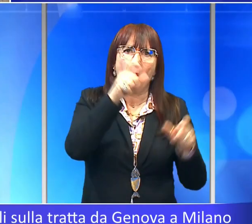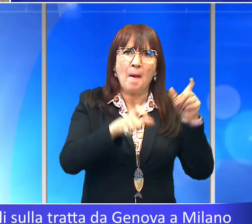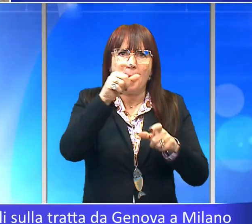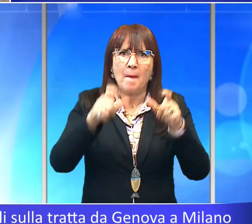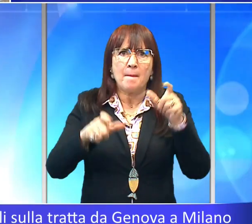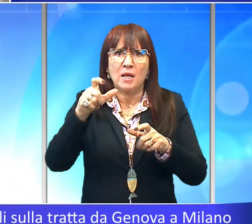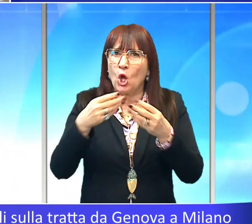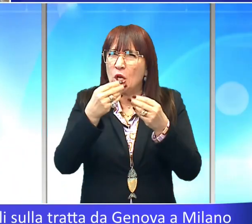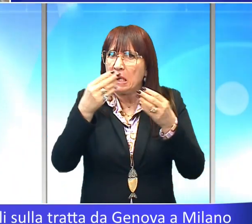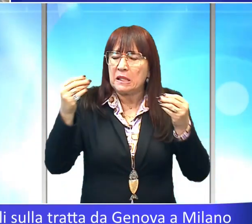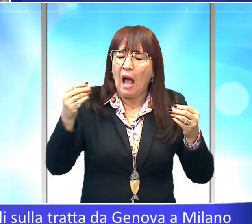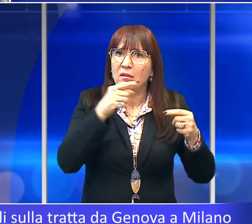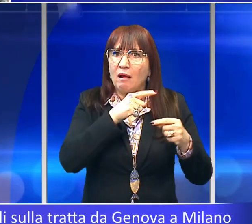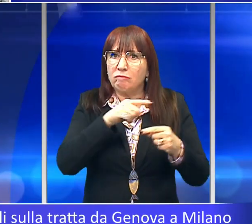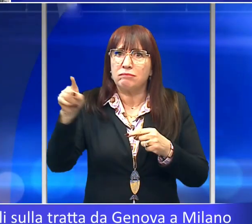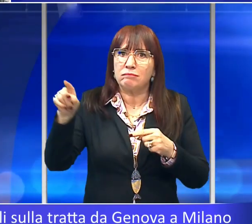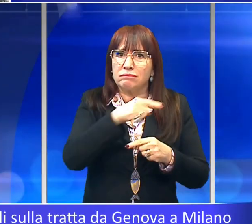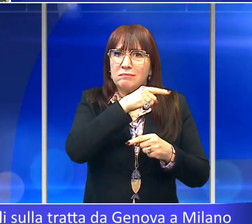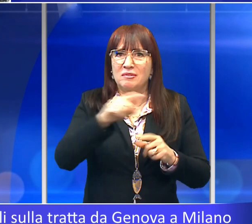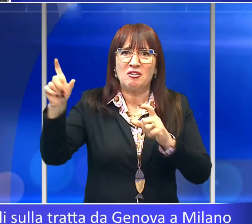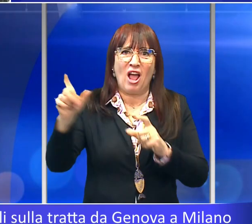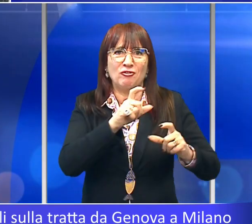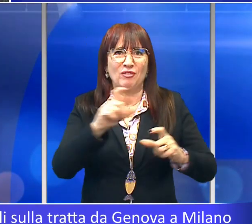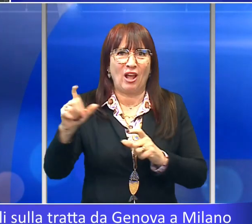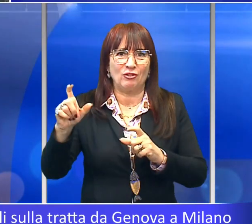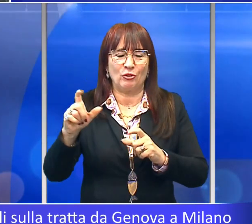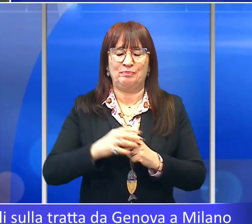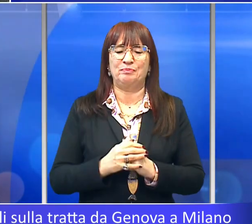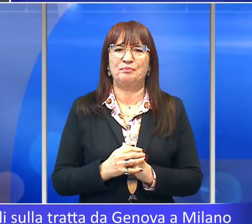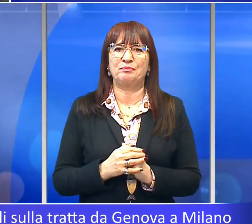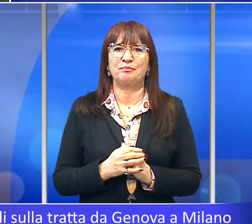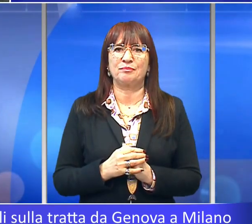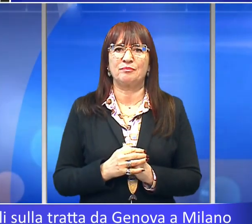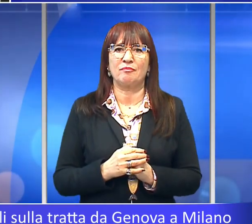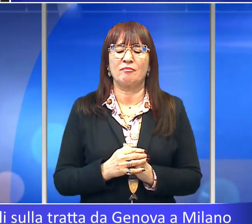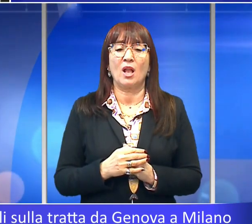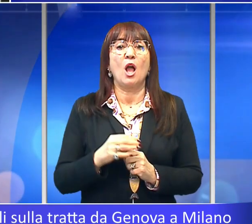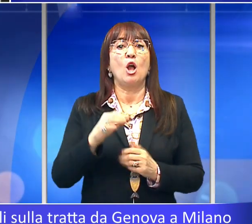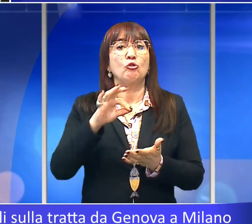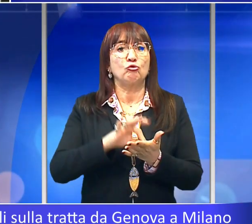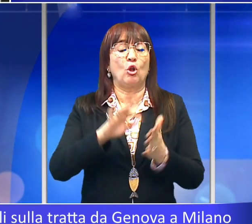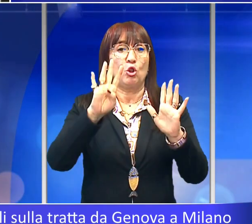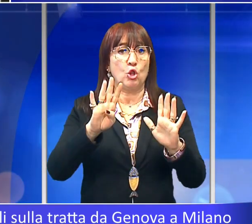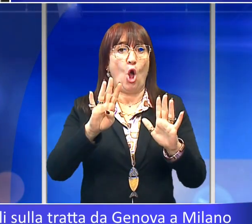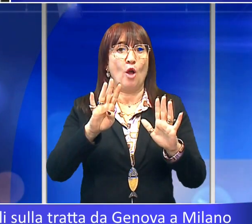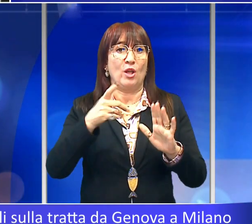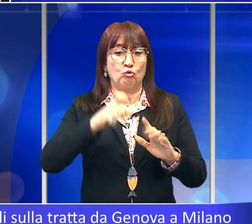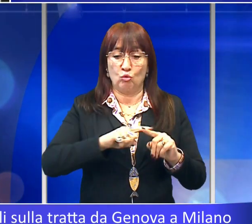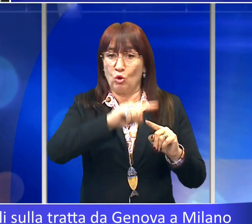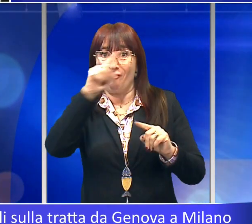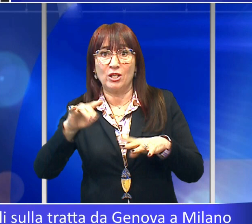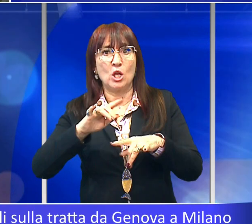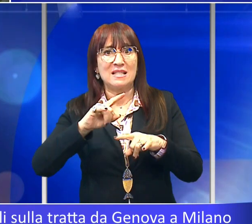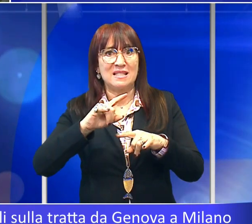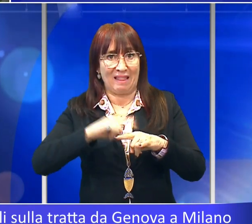grande richiesta di viaggi tra i due capoluoghi. Dal 9 giugno e fino a settembre